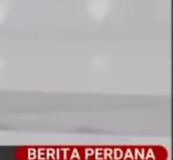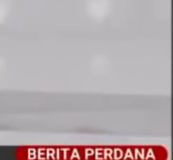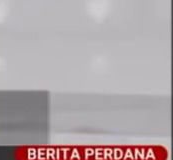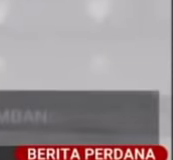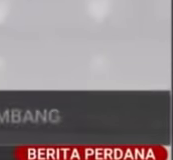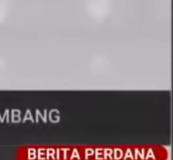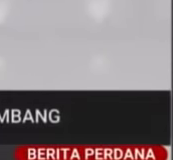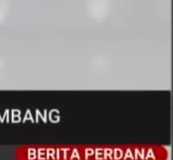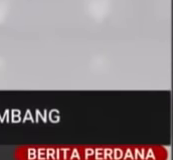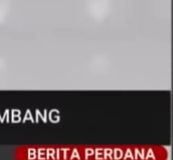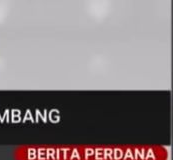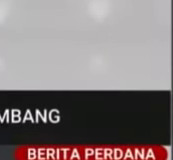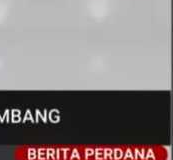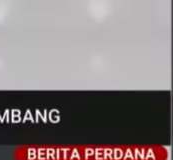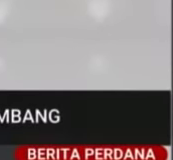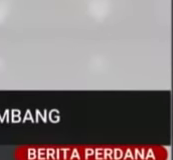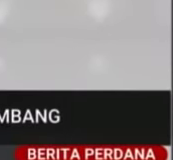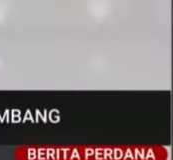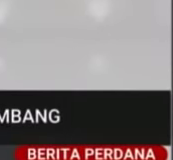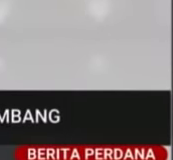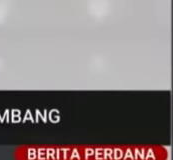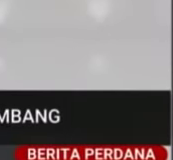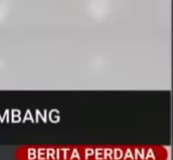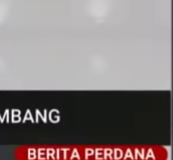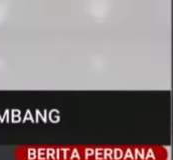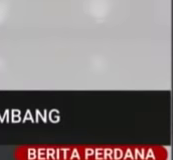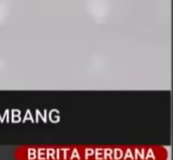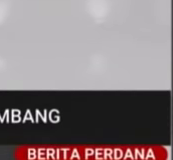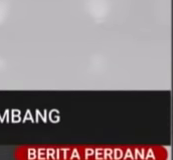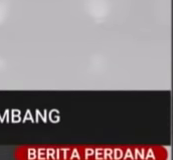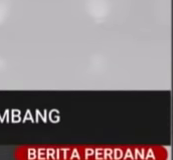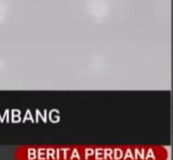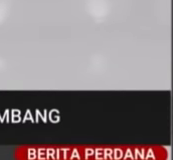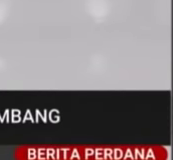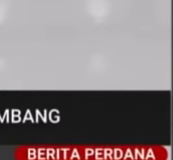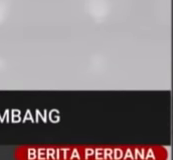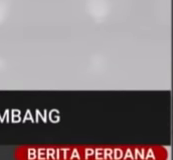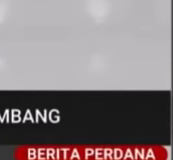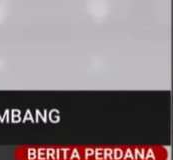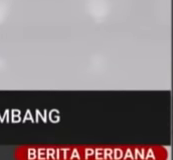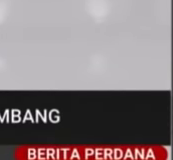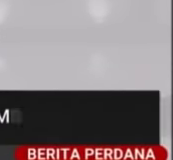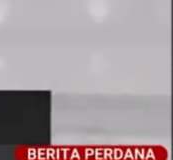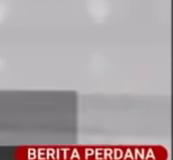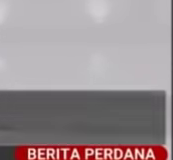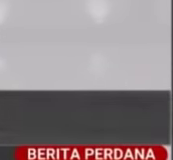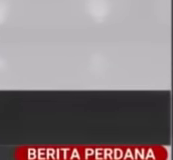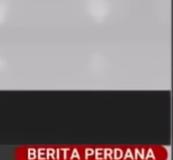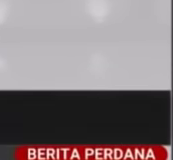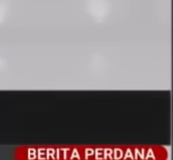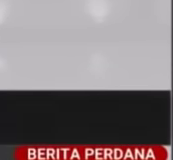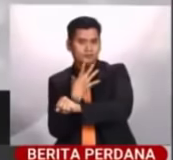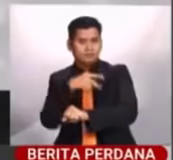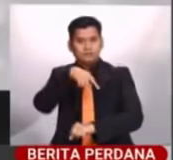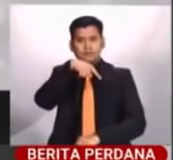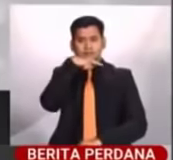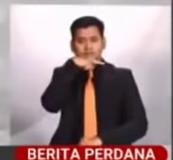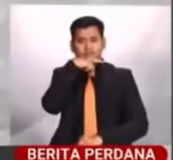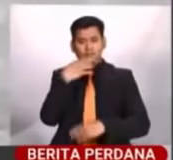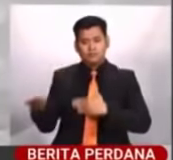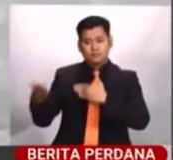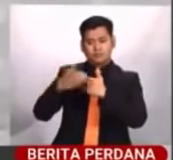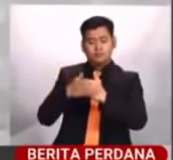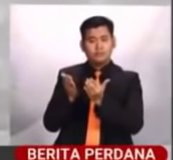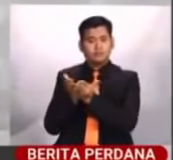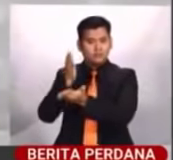Assalamualaikum, salam sejahtera bersama saya Faris Izzat Syahrudin. Dan saya Margaret Gambang. Baik, 2 rakyat Malaysia dalam kapal pesiaran Diamond Princess yang tiba